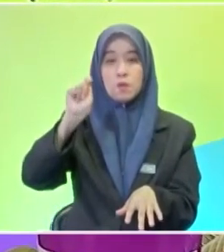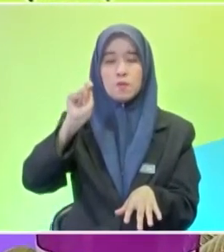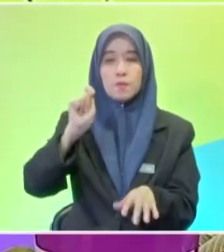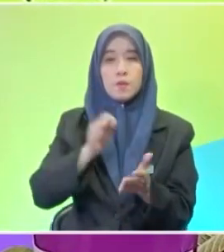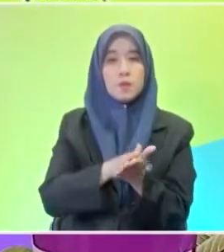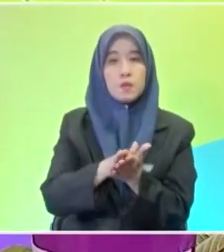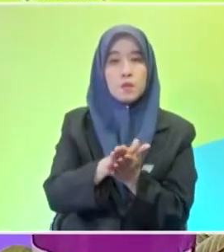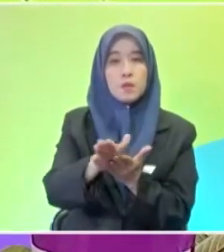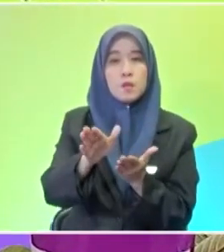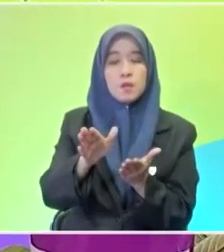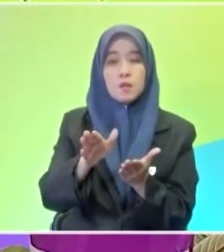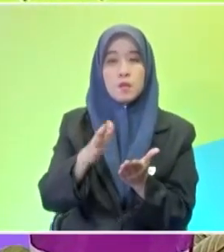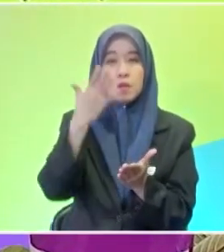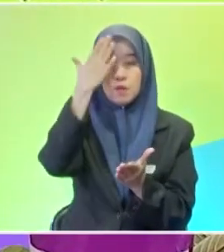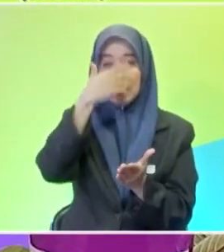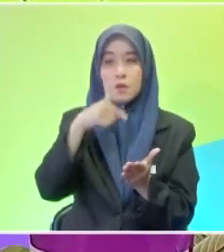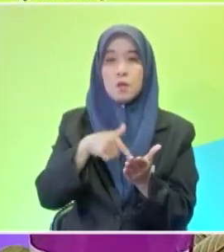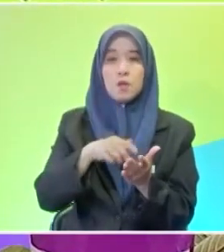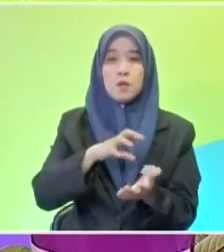ini lebih